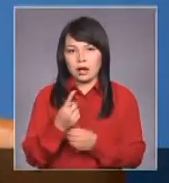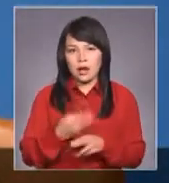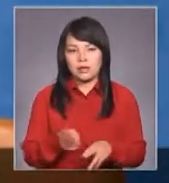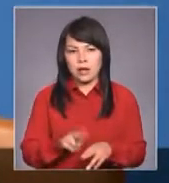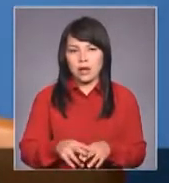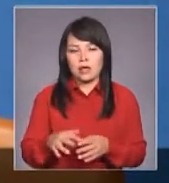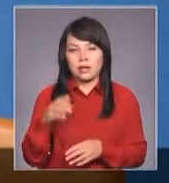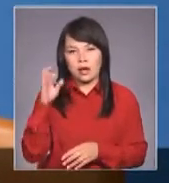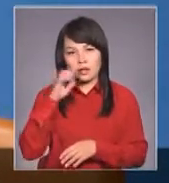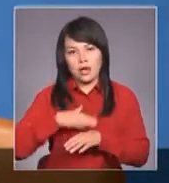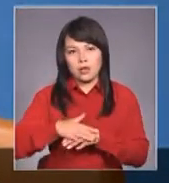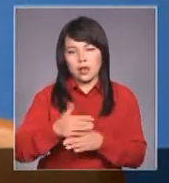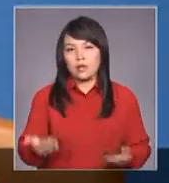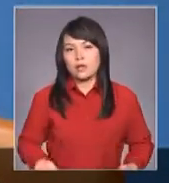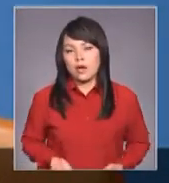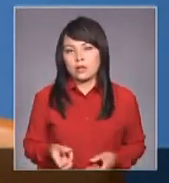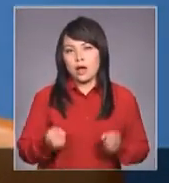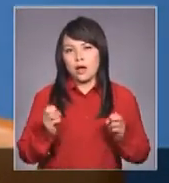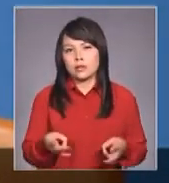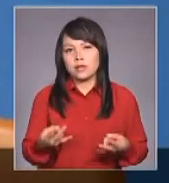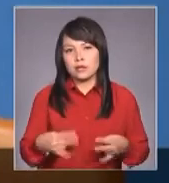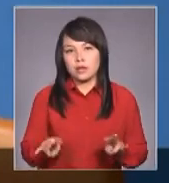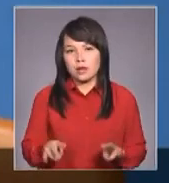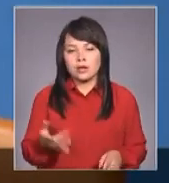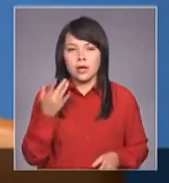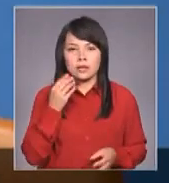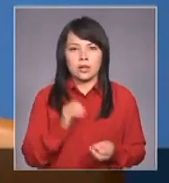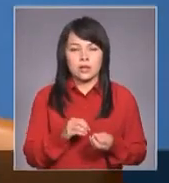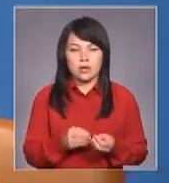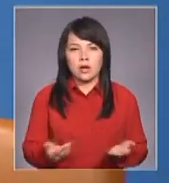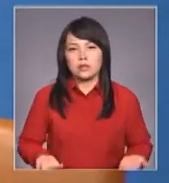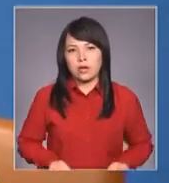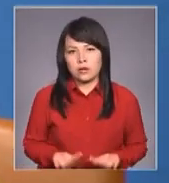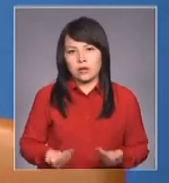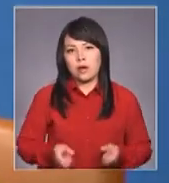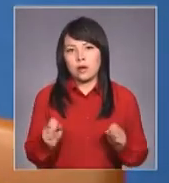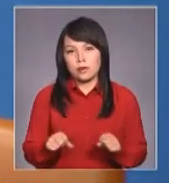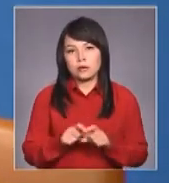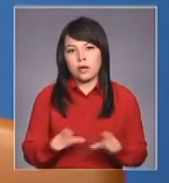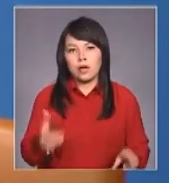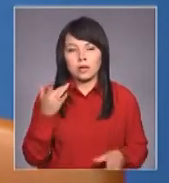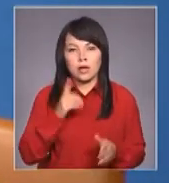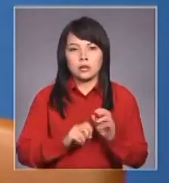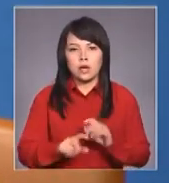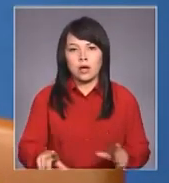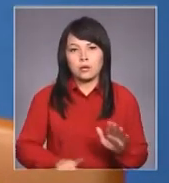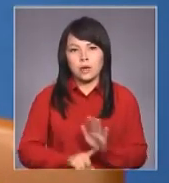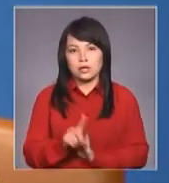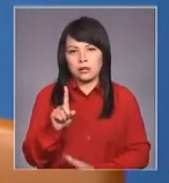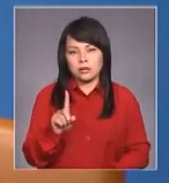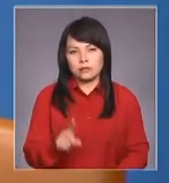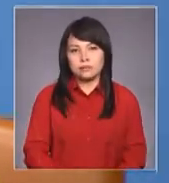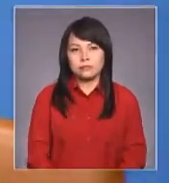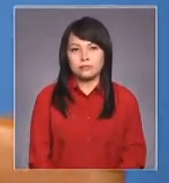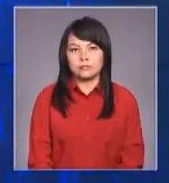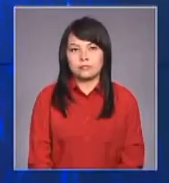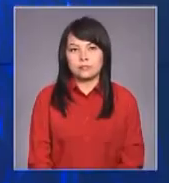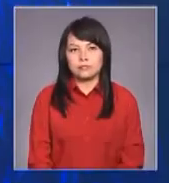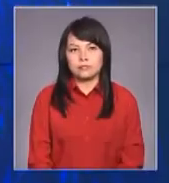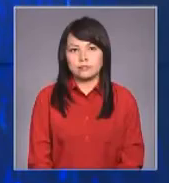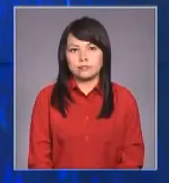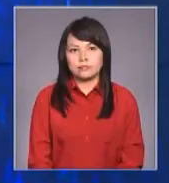тұрғындары енді ештеңеден қауіптенбей, баяғыша өмір сүре алады. Мектептерде өз жұмысын қайта бастады.